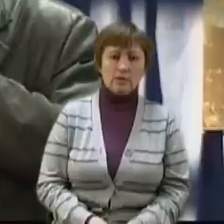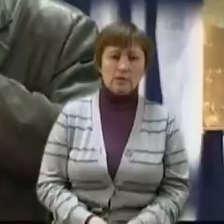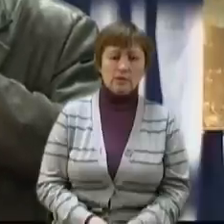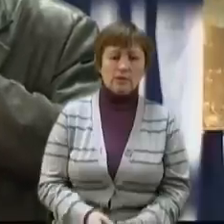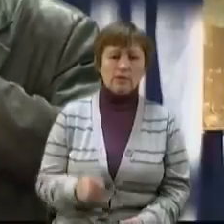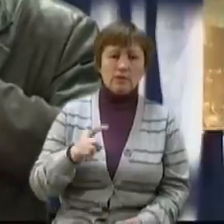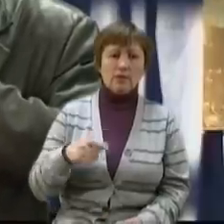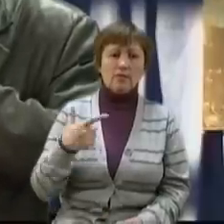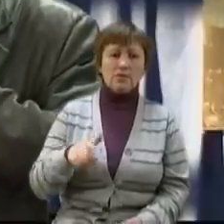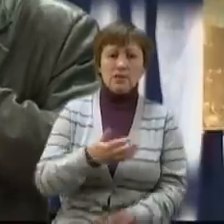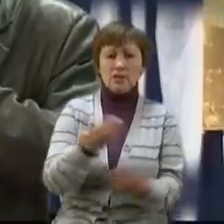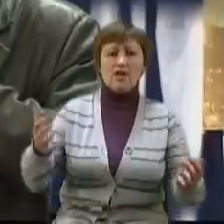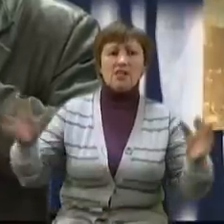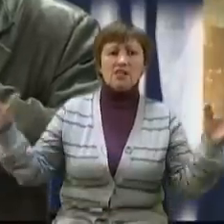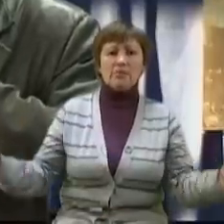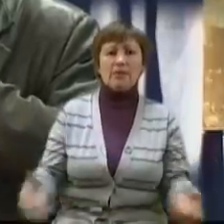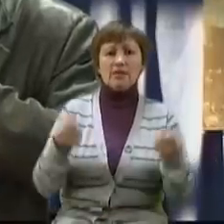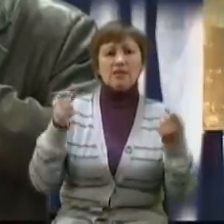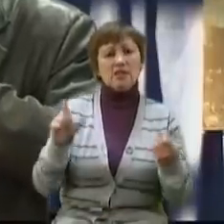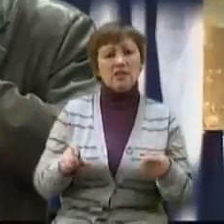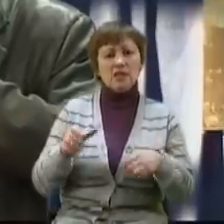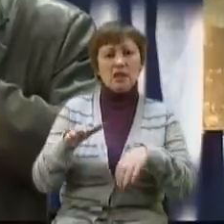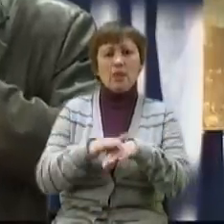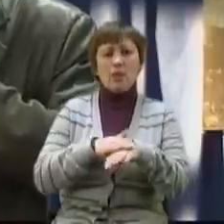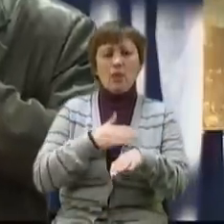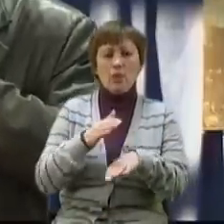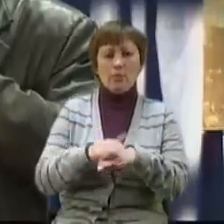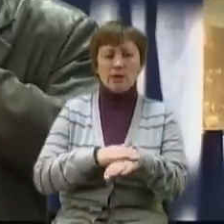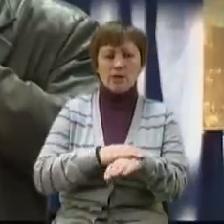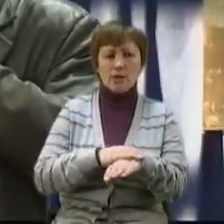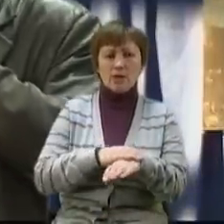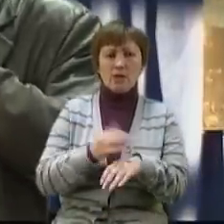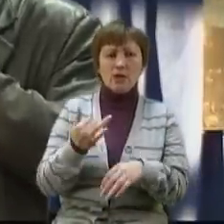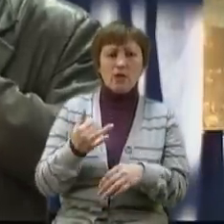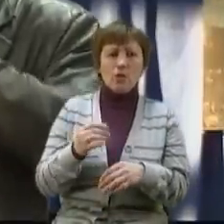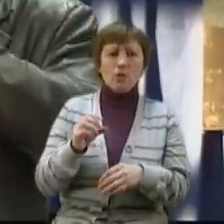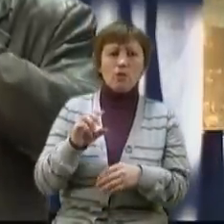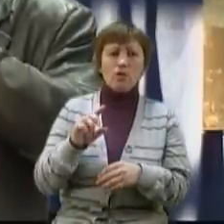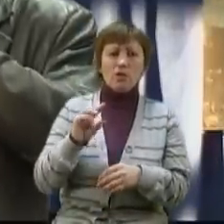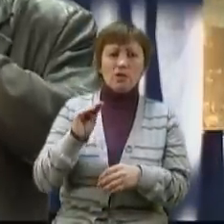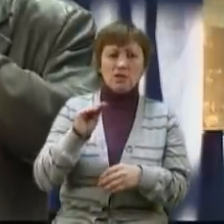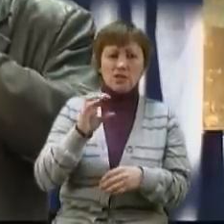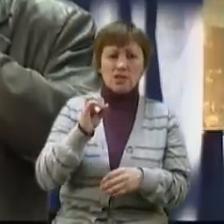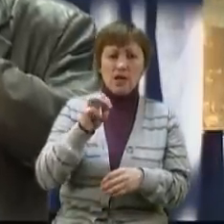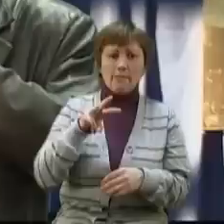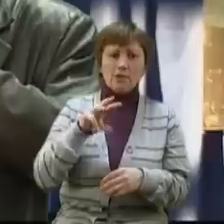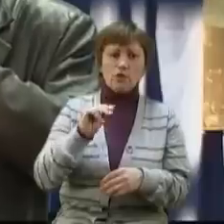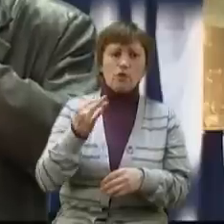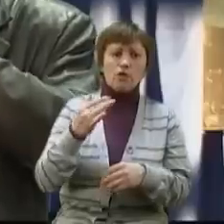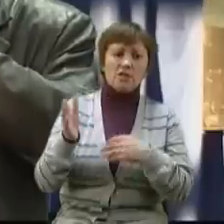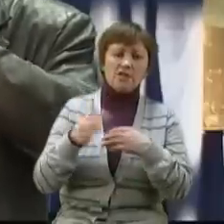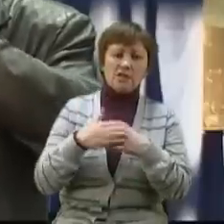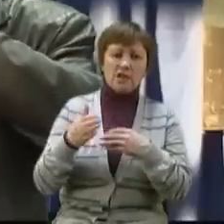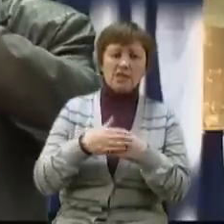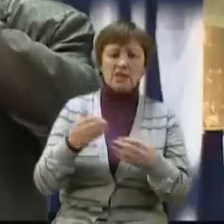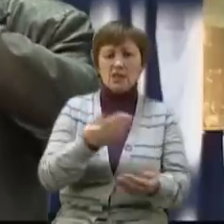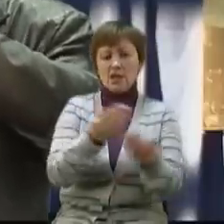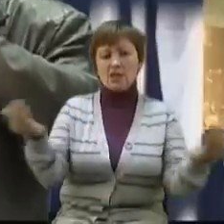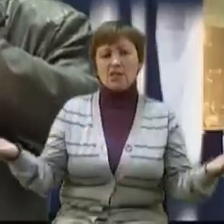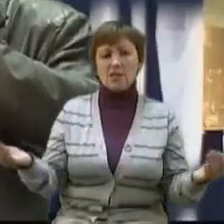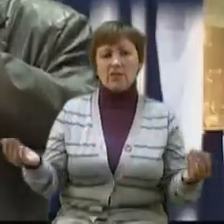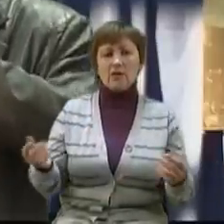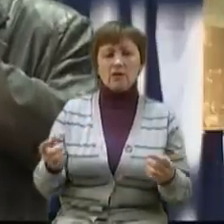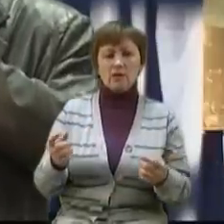там, где наш Спаситель добрый у жемчужных встретит нас ворот.